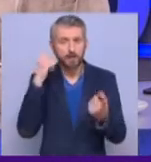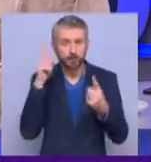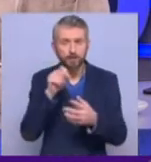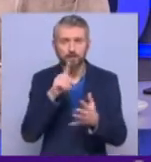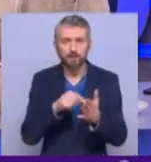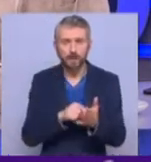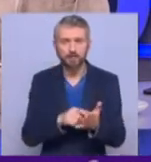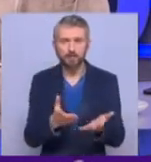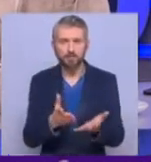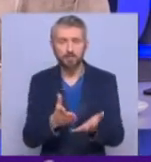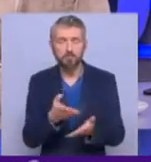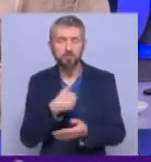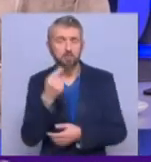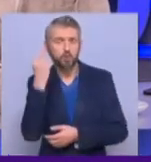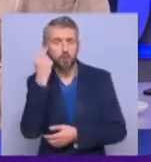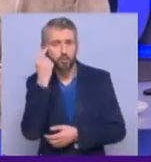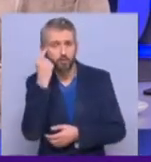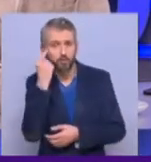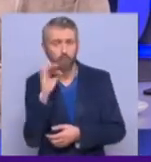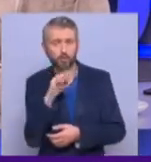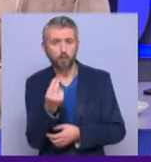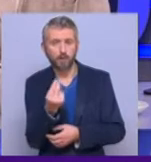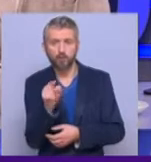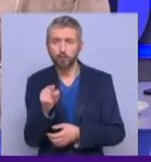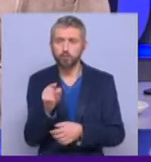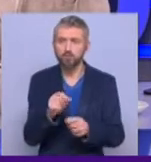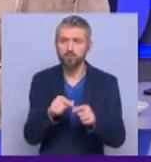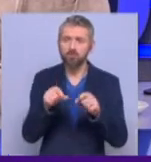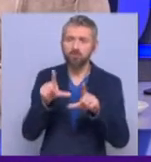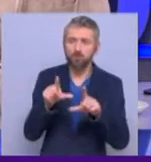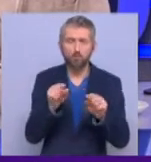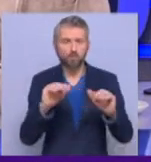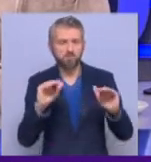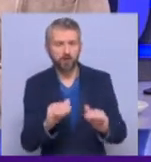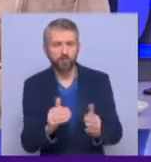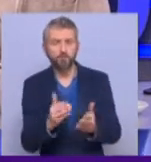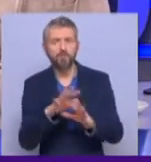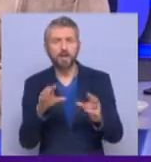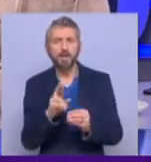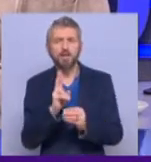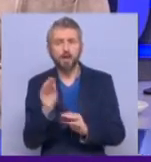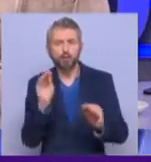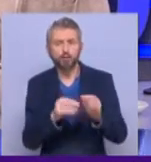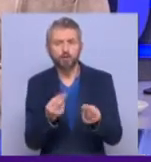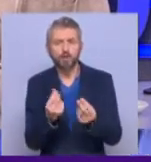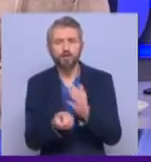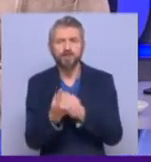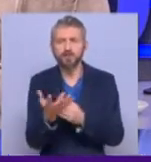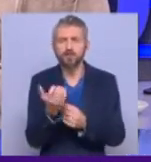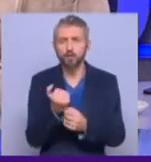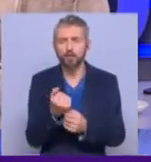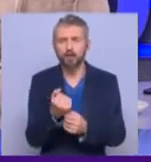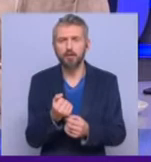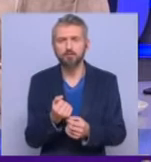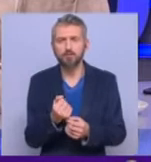питання, як ви кажете, ми подумаємо на тарифи, тут збільшимо, тут зменшимо. Взагалі, як вони формуються, ці тарифи? Звідки вони беруться?